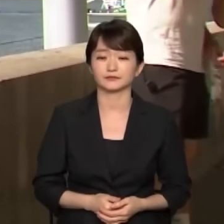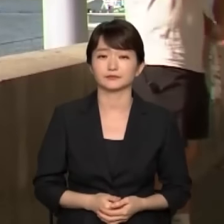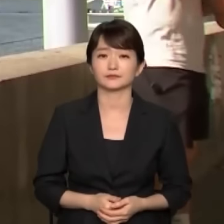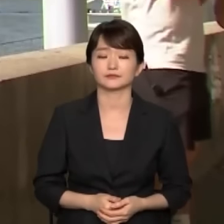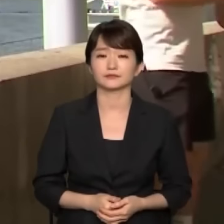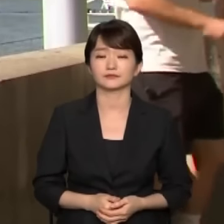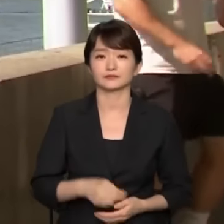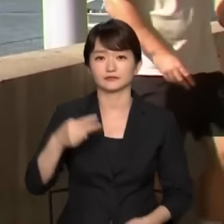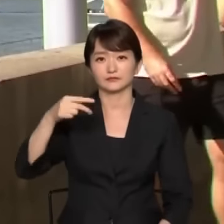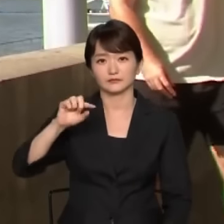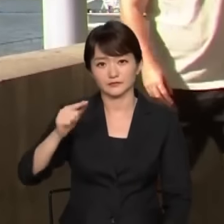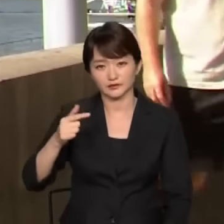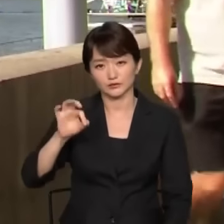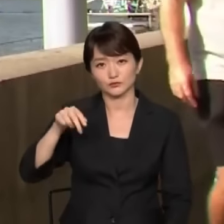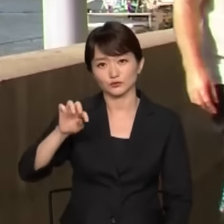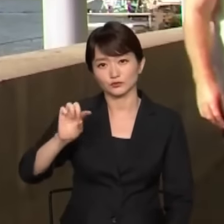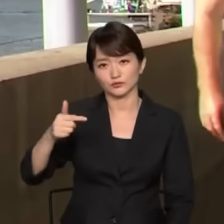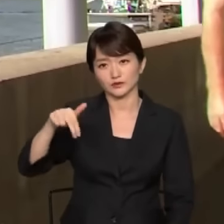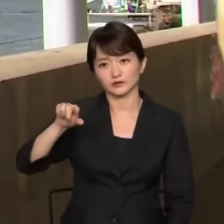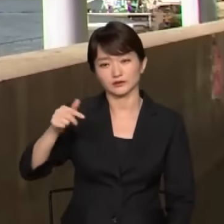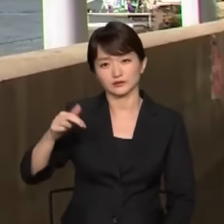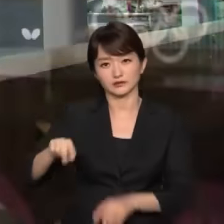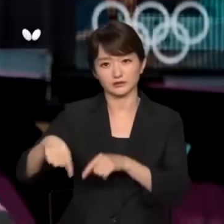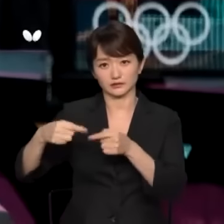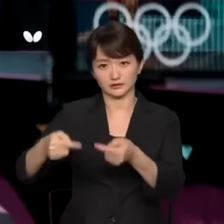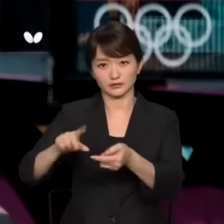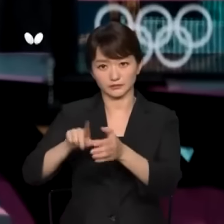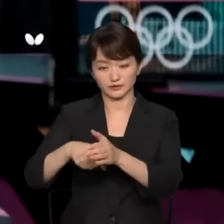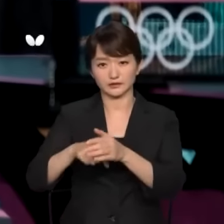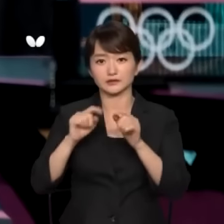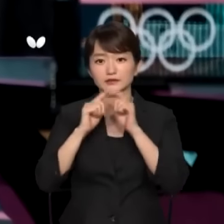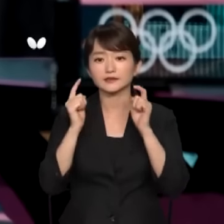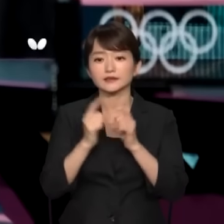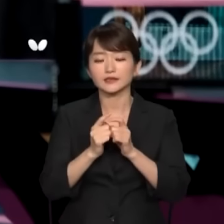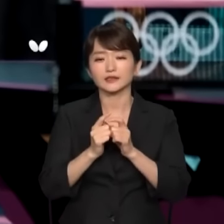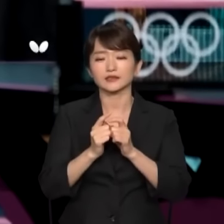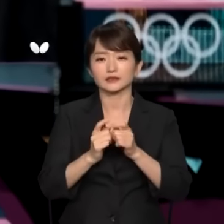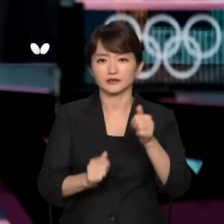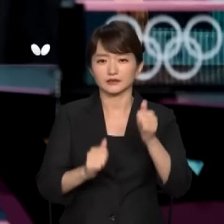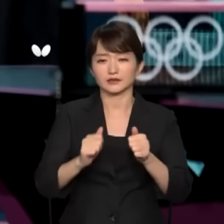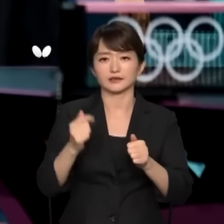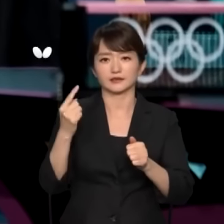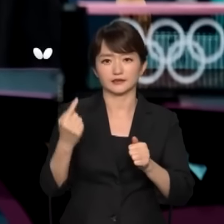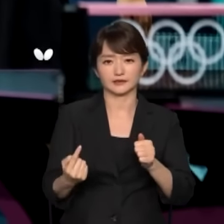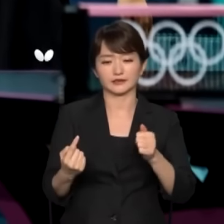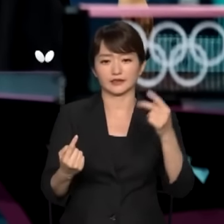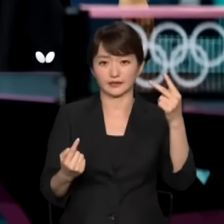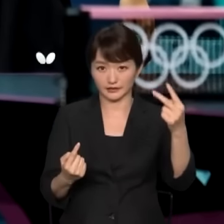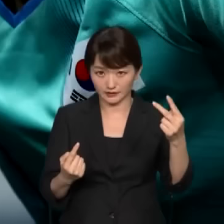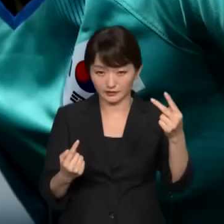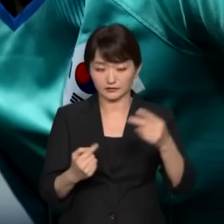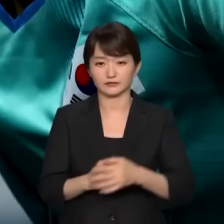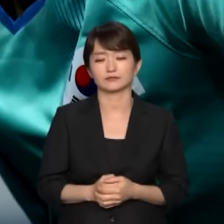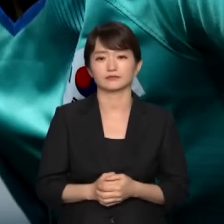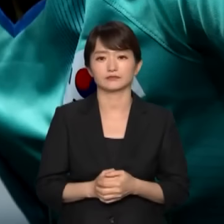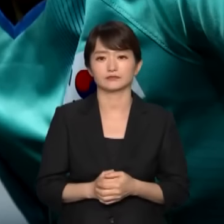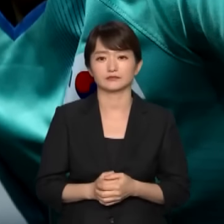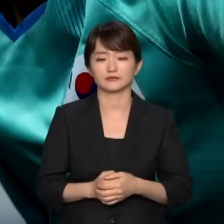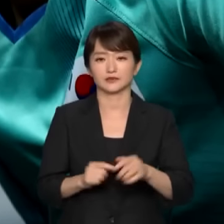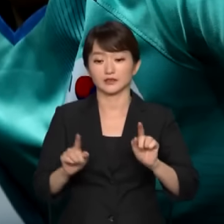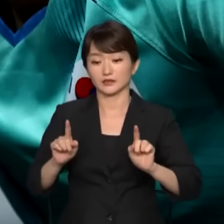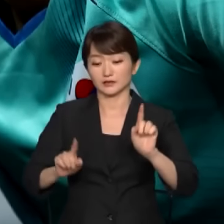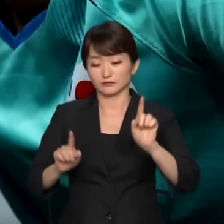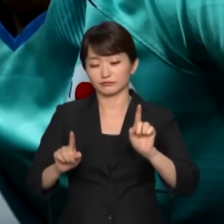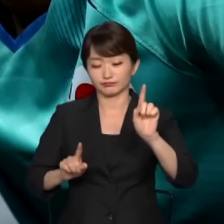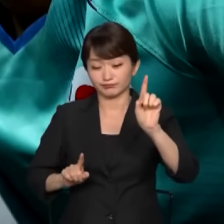네, 신유빈과 전지희가 나선 경기에서 게임 스코어 1-2로 뒤지던 네 번째 게임. 우리가 8-9 한 점차 추격하던